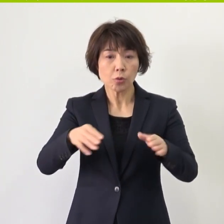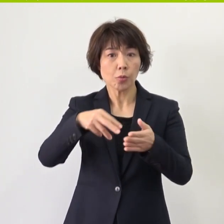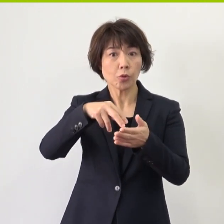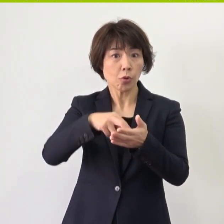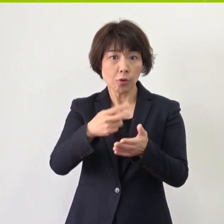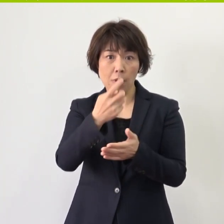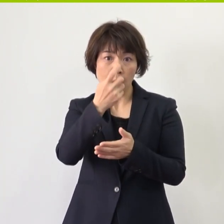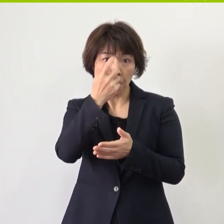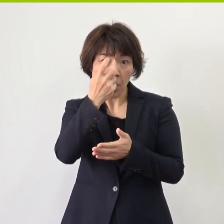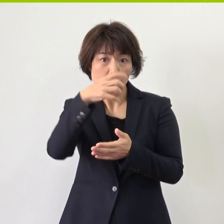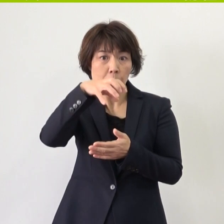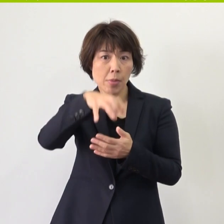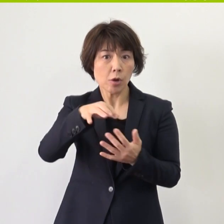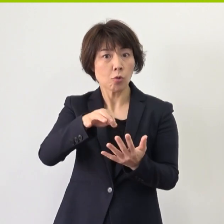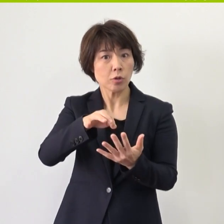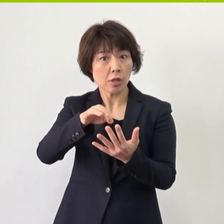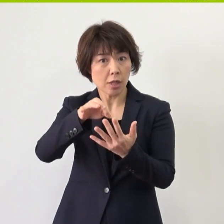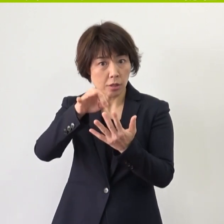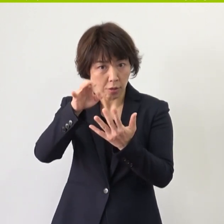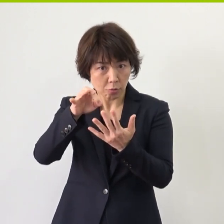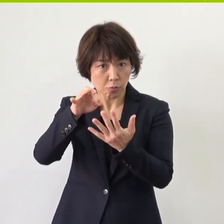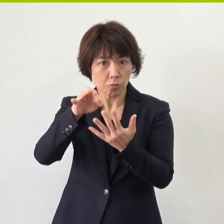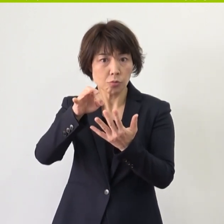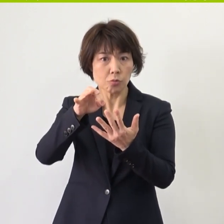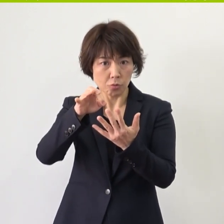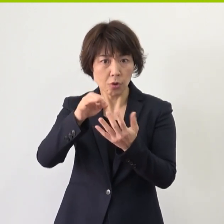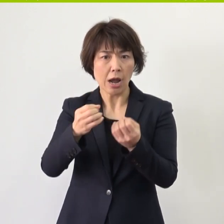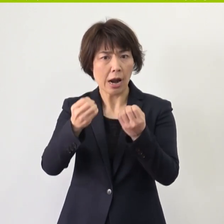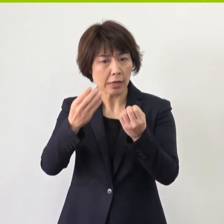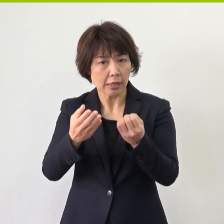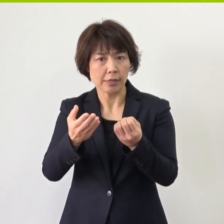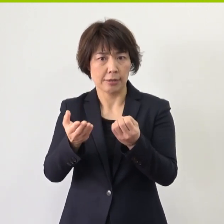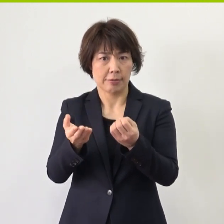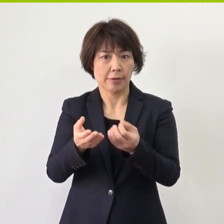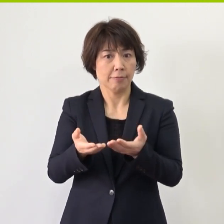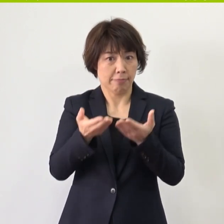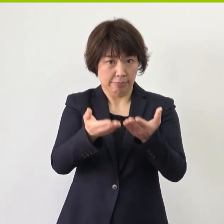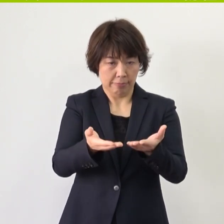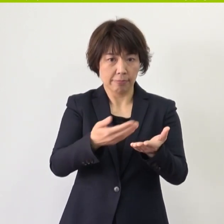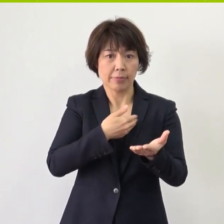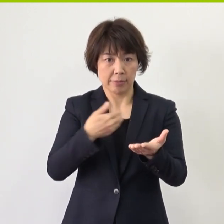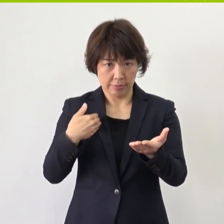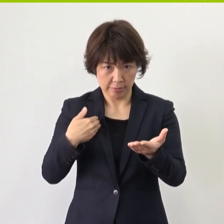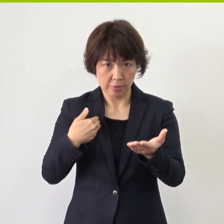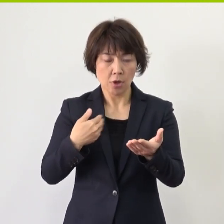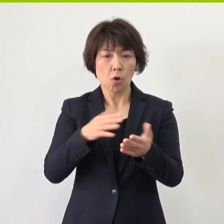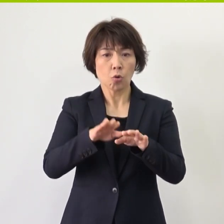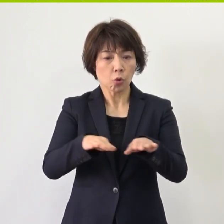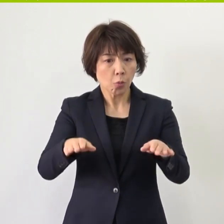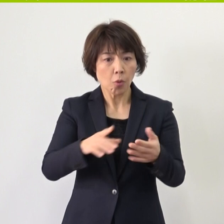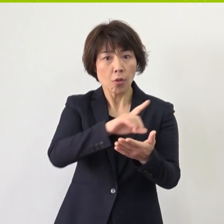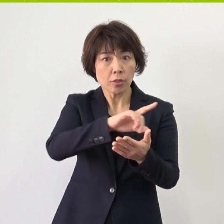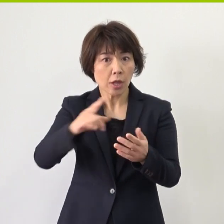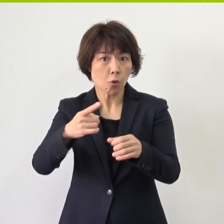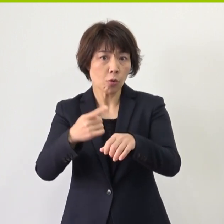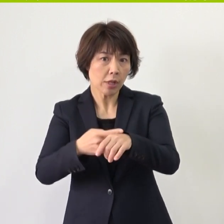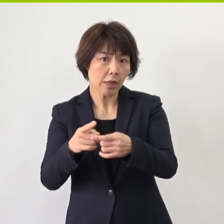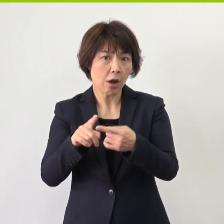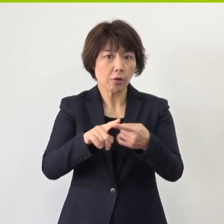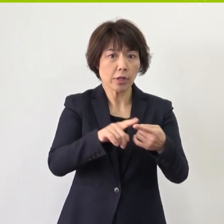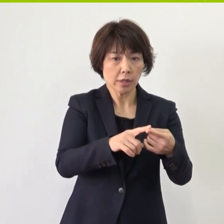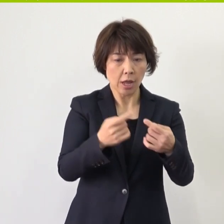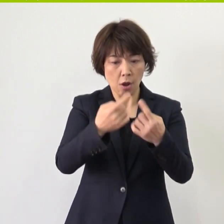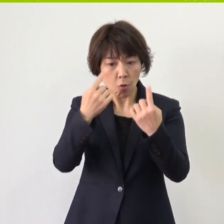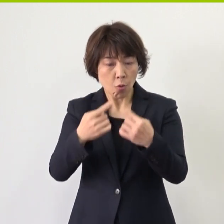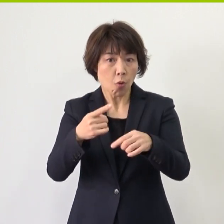ては学びの場の選択を新たに提供して、子どもたちの多様性に応じてそれぞれの